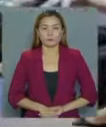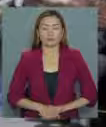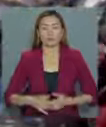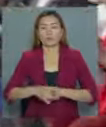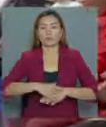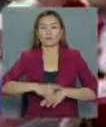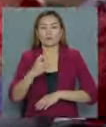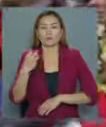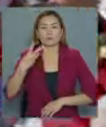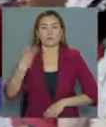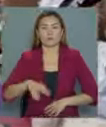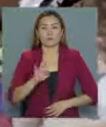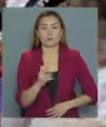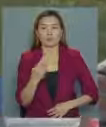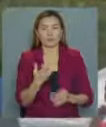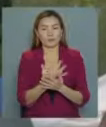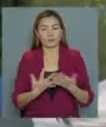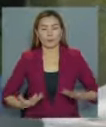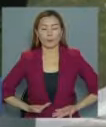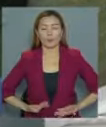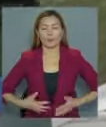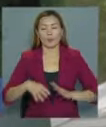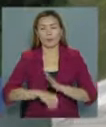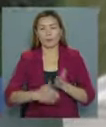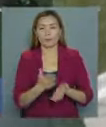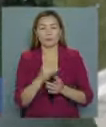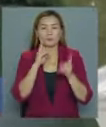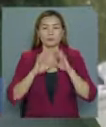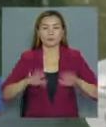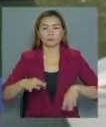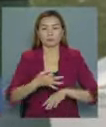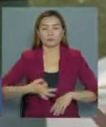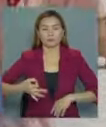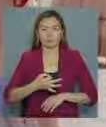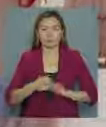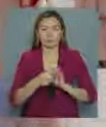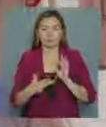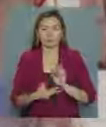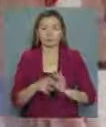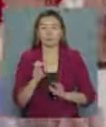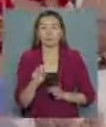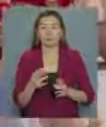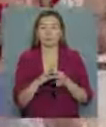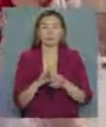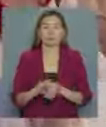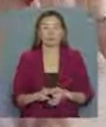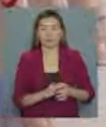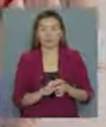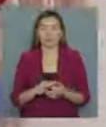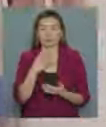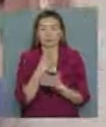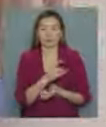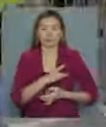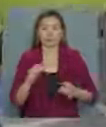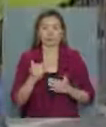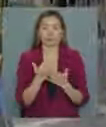Елімізде 130-дан астам этнос ұлт өкілдері тұрады. Кешегі салтанатты шарада облысымыздағы 18 этномәдени бірлестік өздерінің